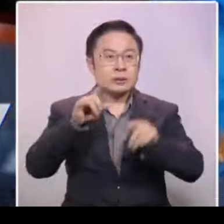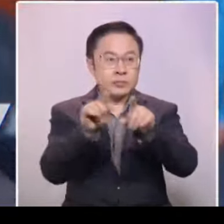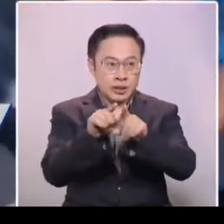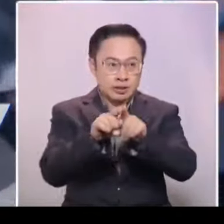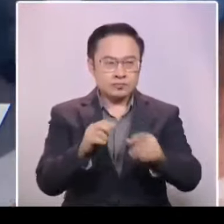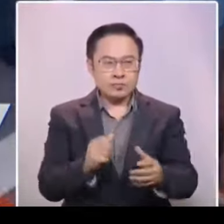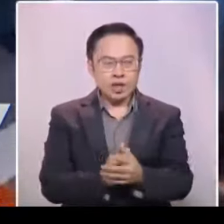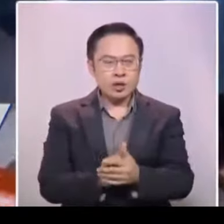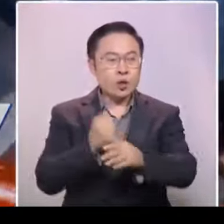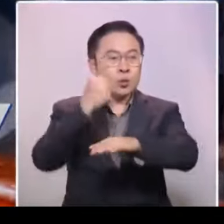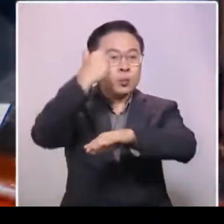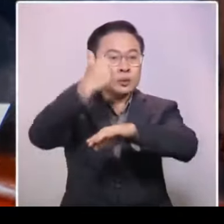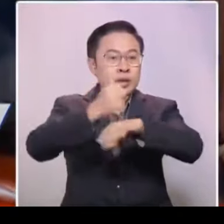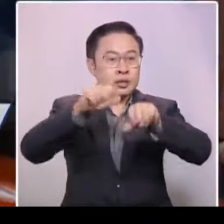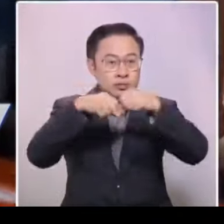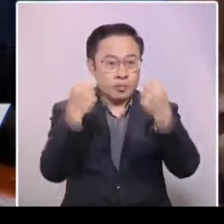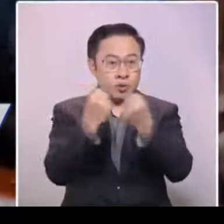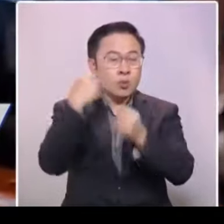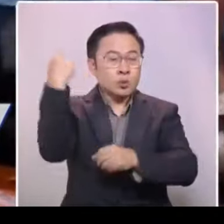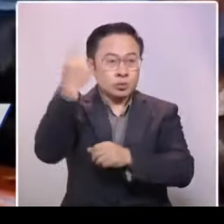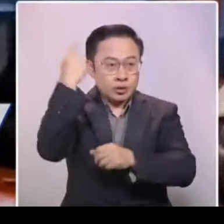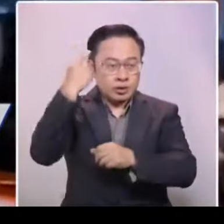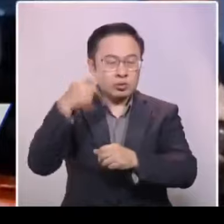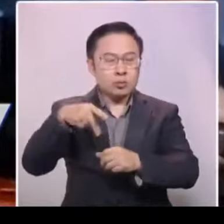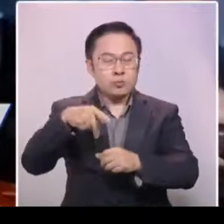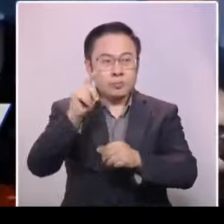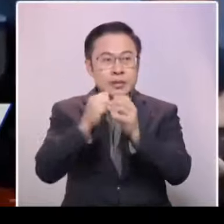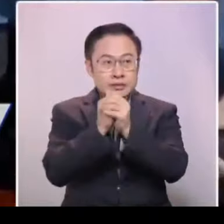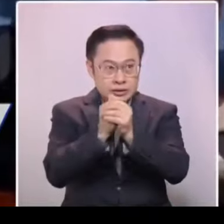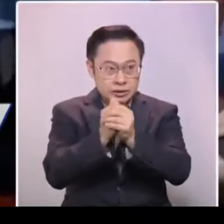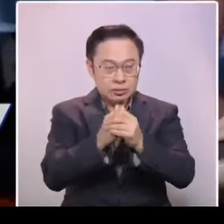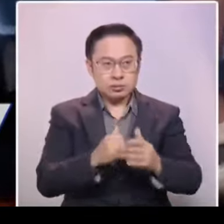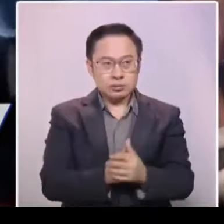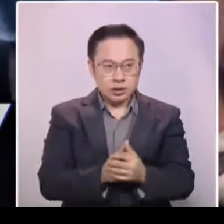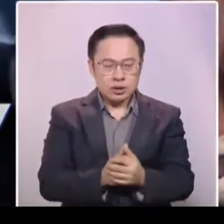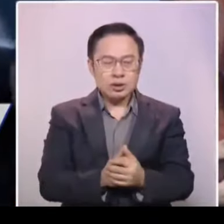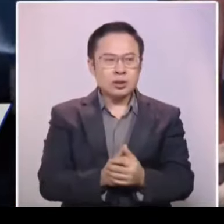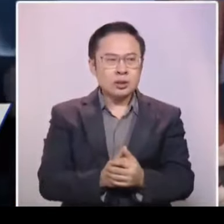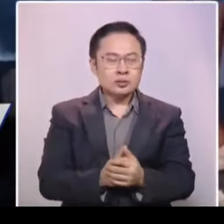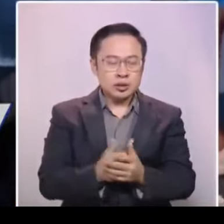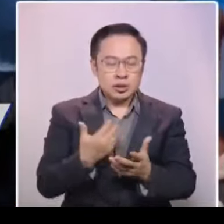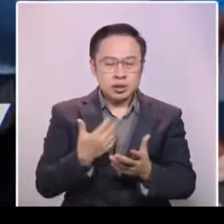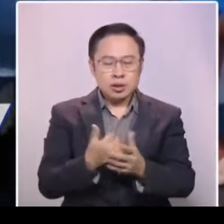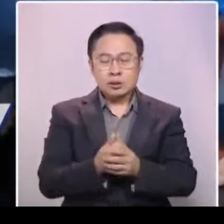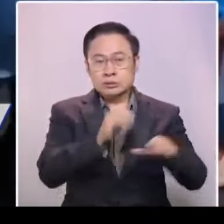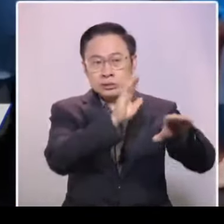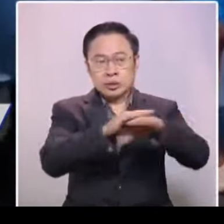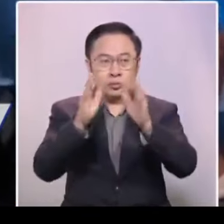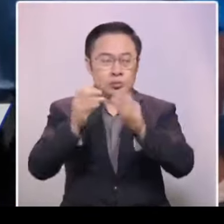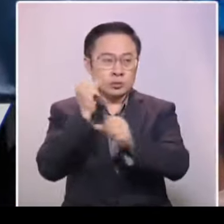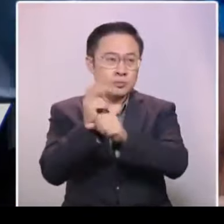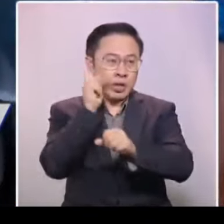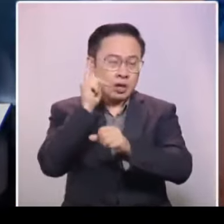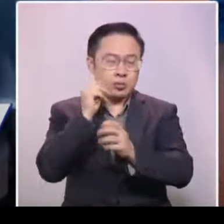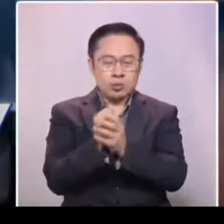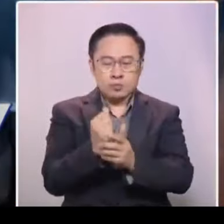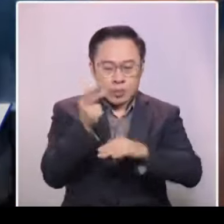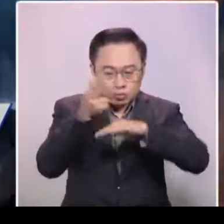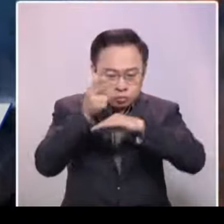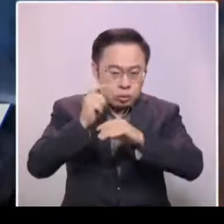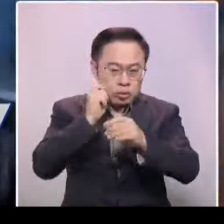ปราจีนแล้วก็เจ้าของรีสอร์ทเตือนนักข่าวเลยนะครับครับอย่าเพิ่งรีบมาเพราะอะไรตอนนี้มัวน้ำมันขยายวง